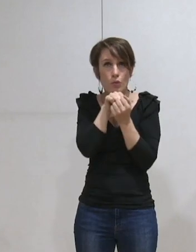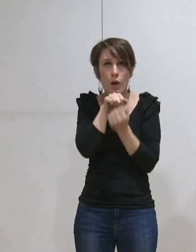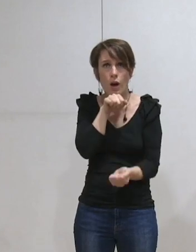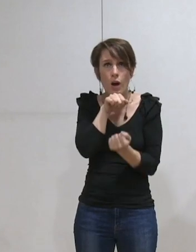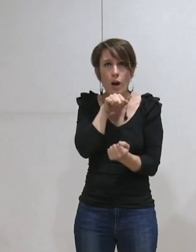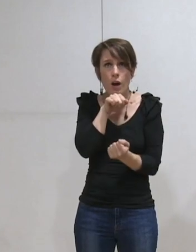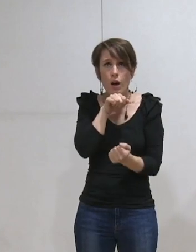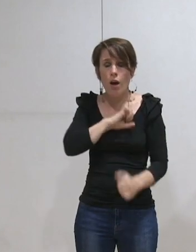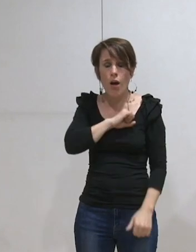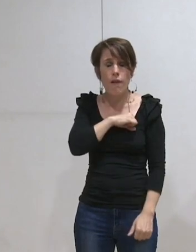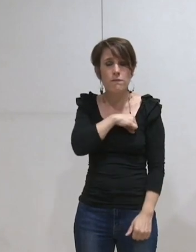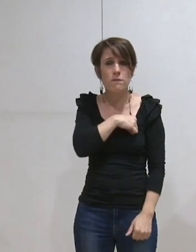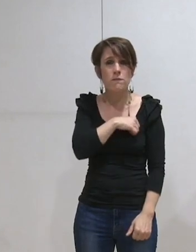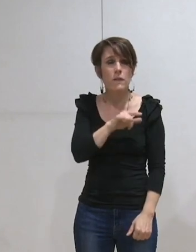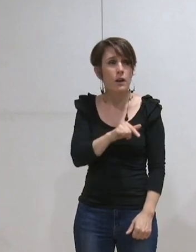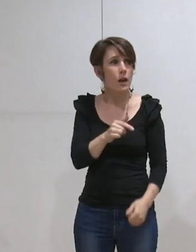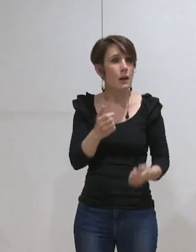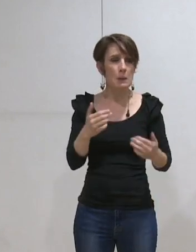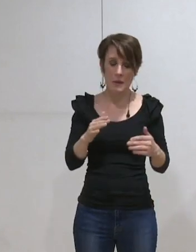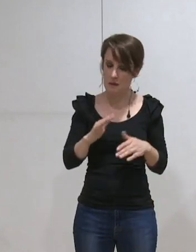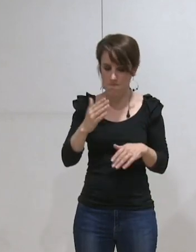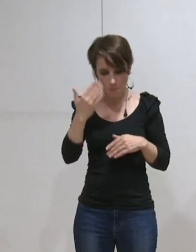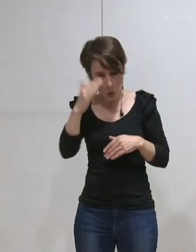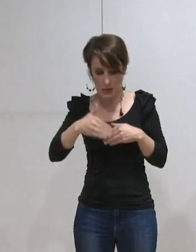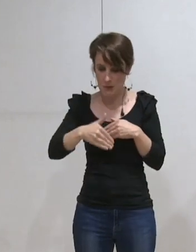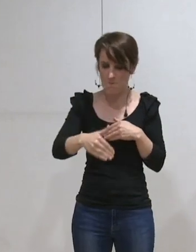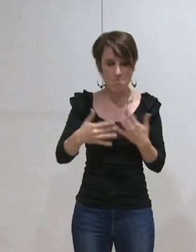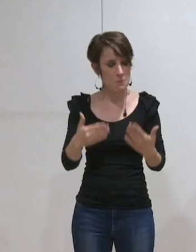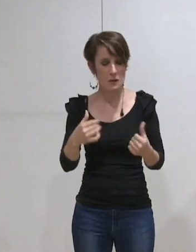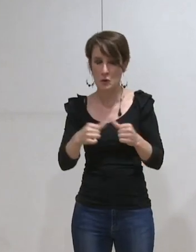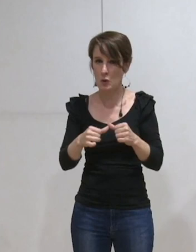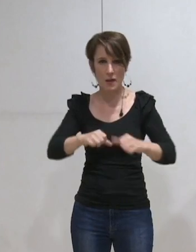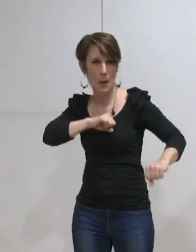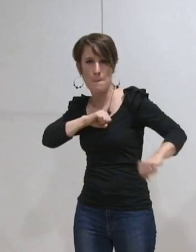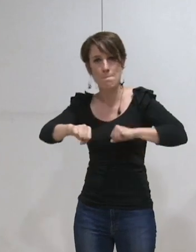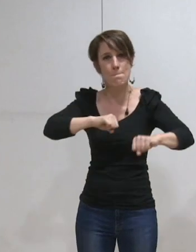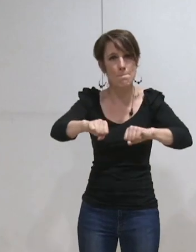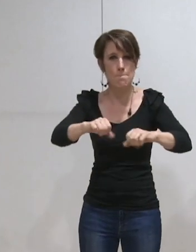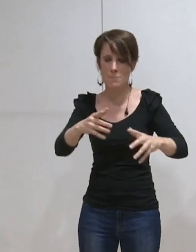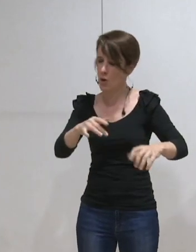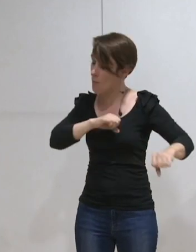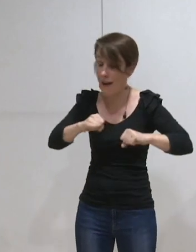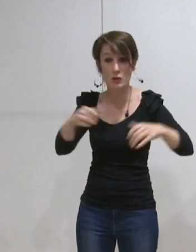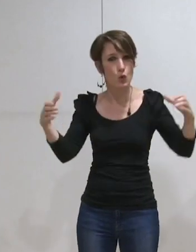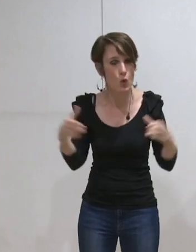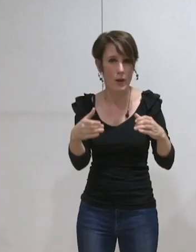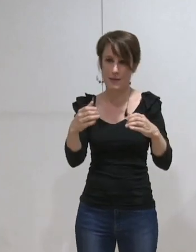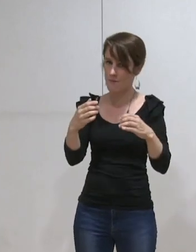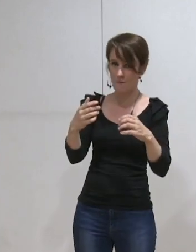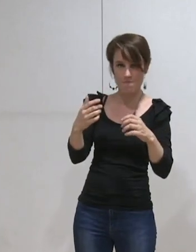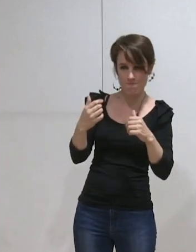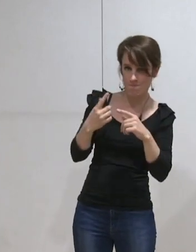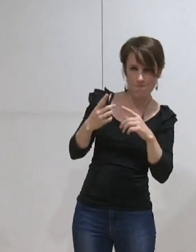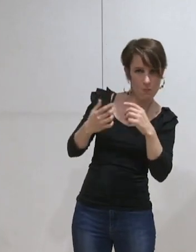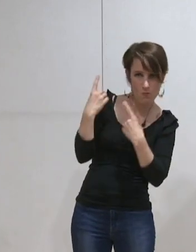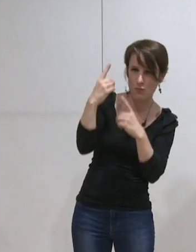multiples nous savons tous que l'action la mobilisation collective demeure la vraie réponse à ces actes criminels en tout